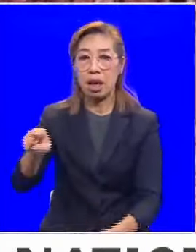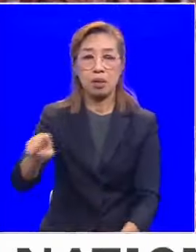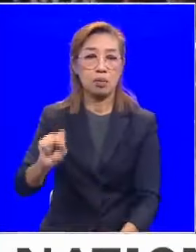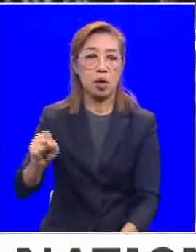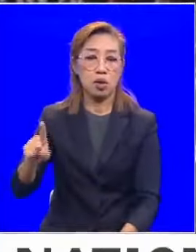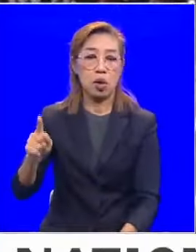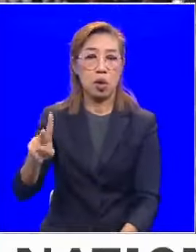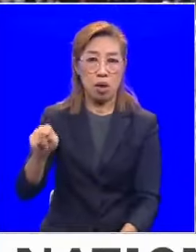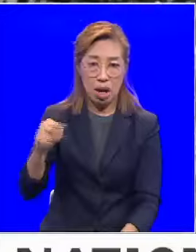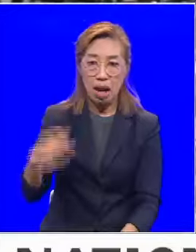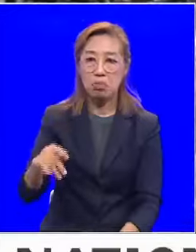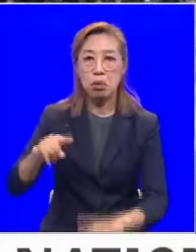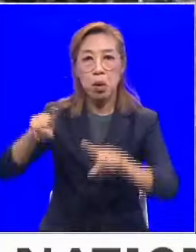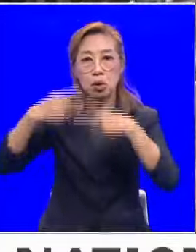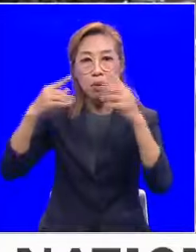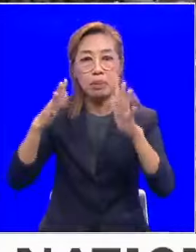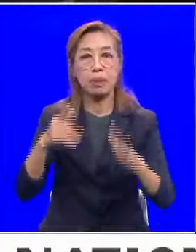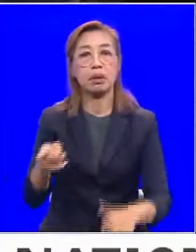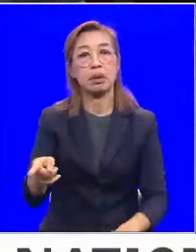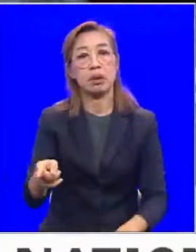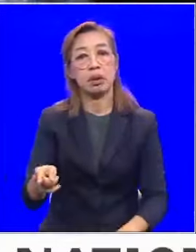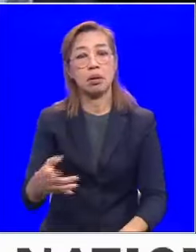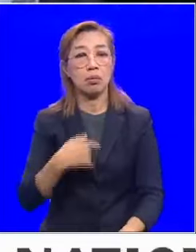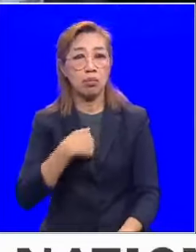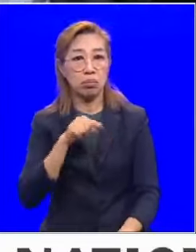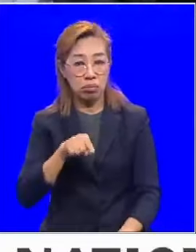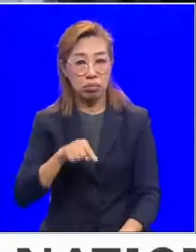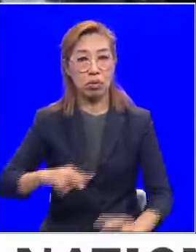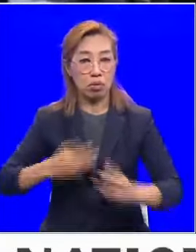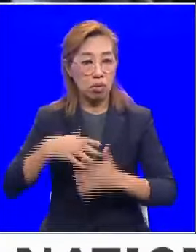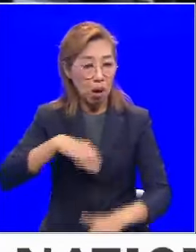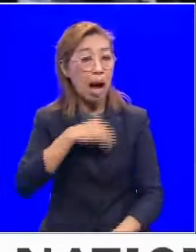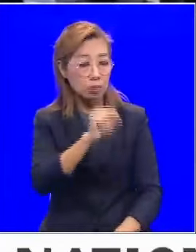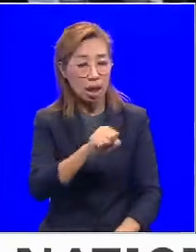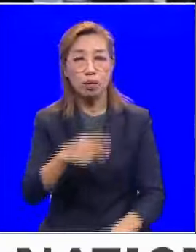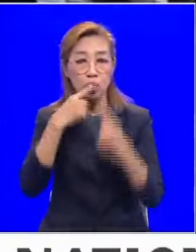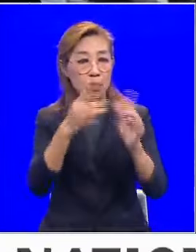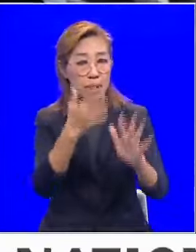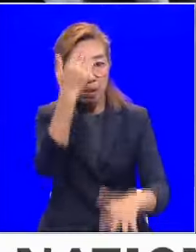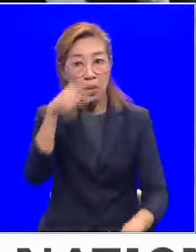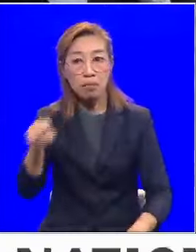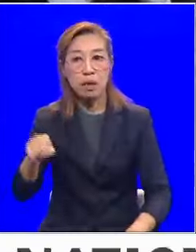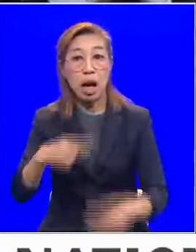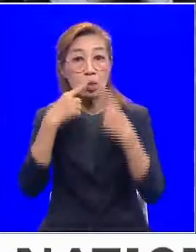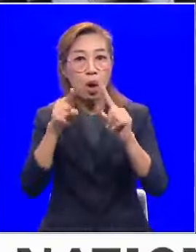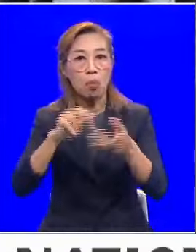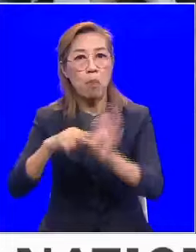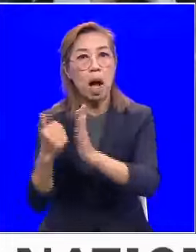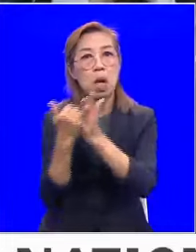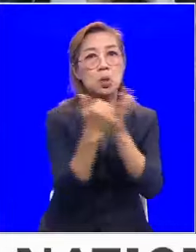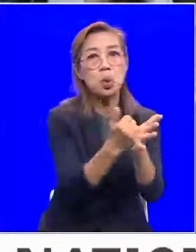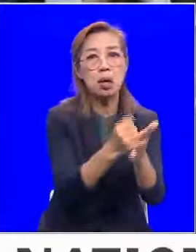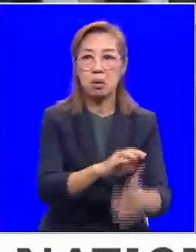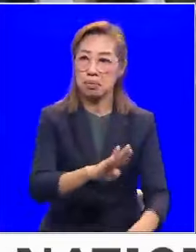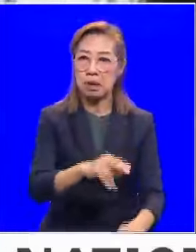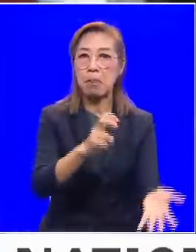สคบถามคลังไปไม่เคยตอบอยู่แล้วเพราะถ้าสสคตอบเดี๋ยวจะฟอกขาวให้กับธุรกิจเช่นเไป